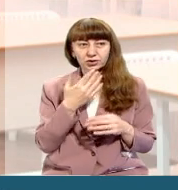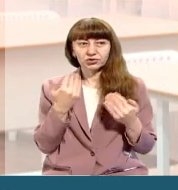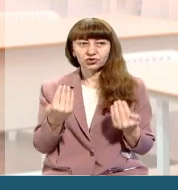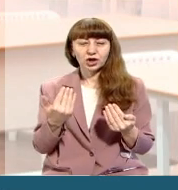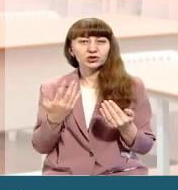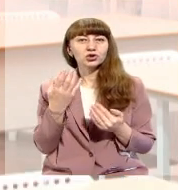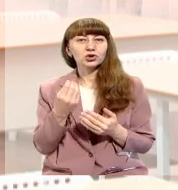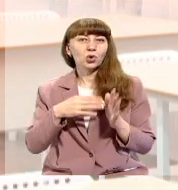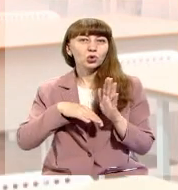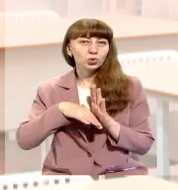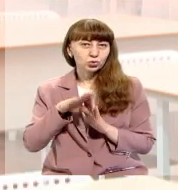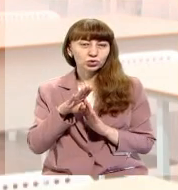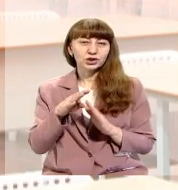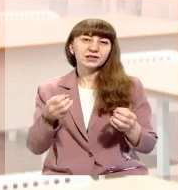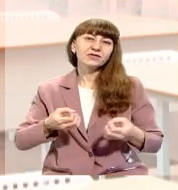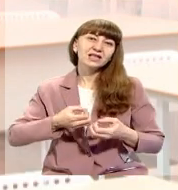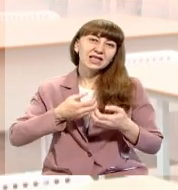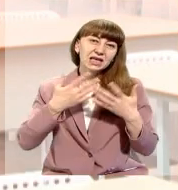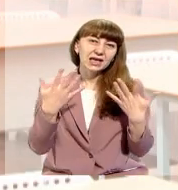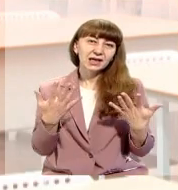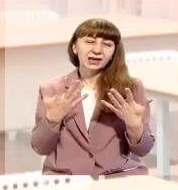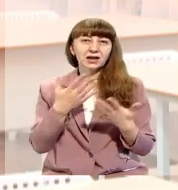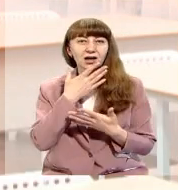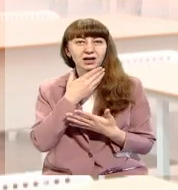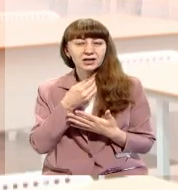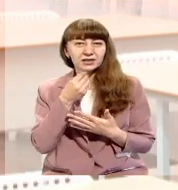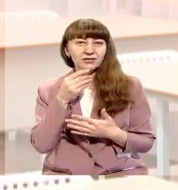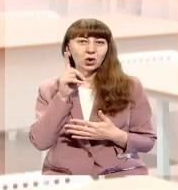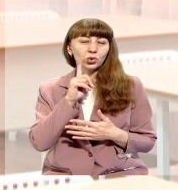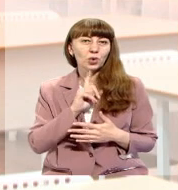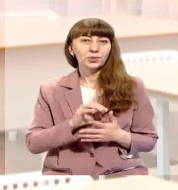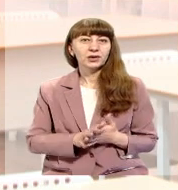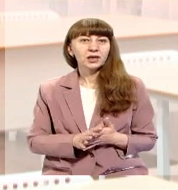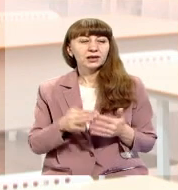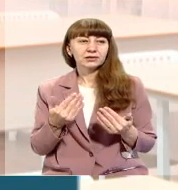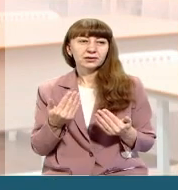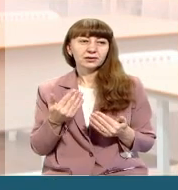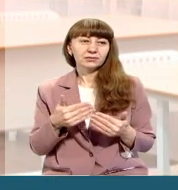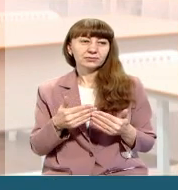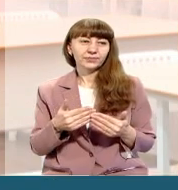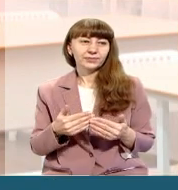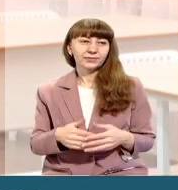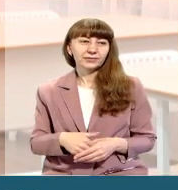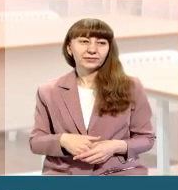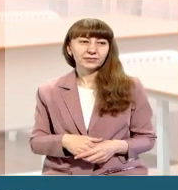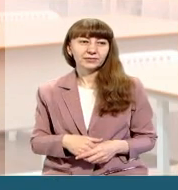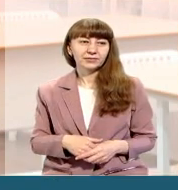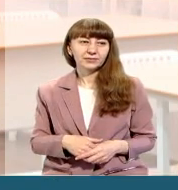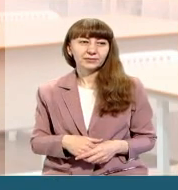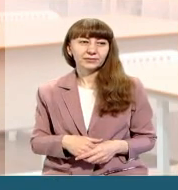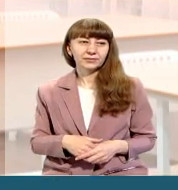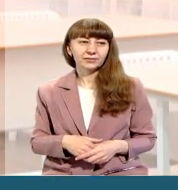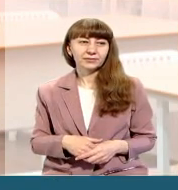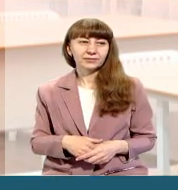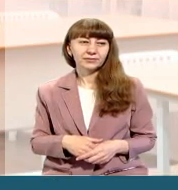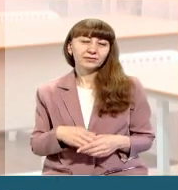конечно стало намного лучше светлее комфортнее Но раньше конечно до этого то же самое было но